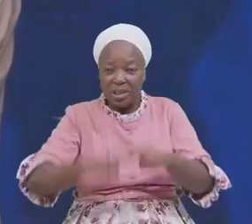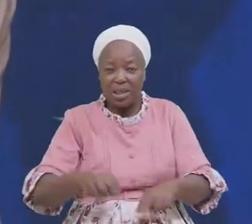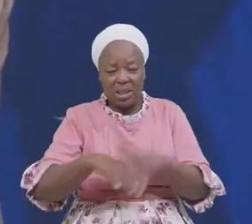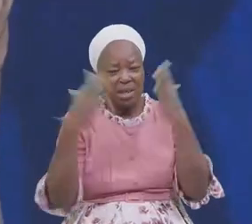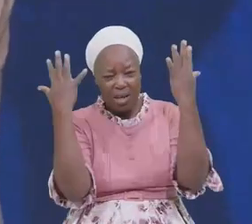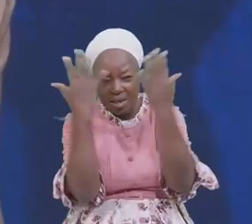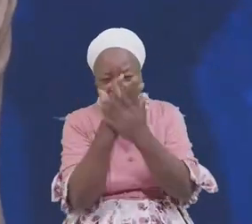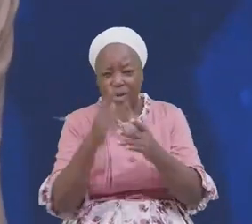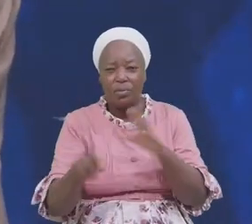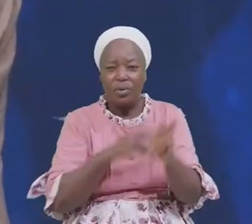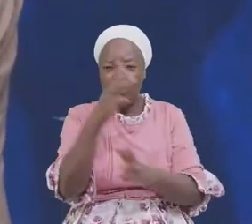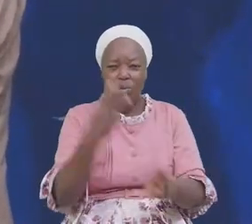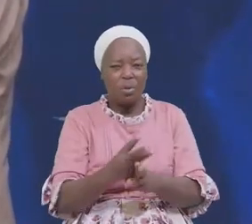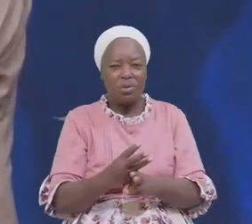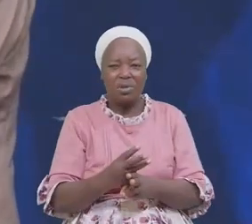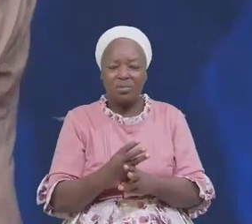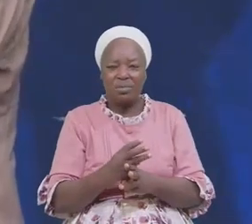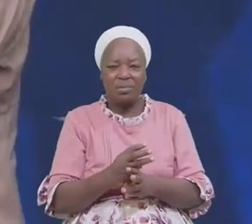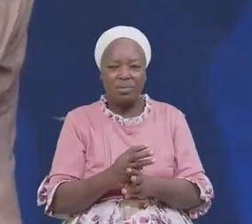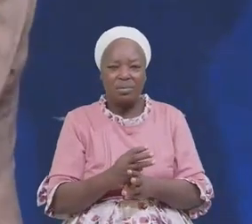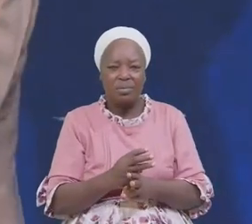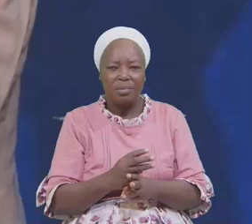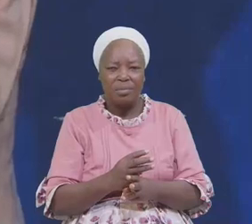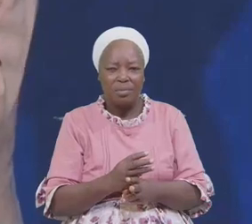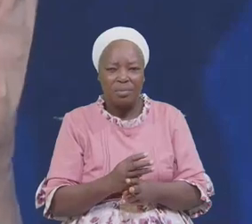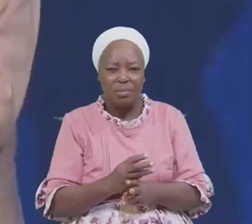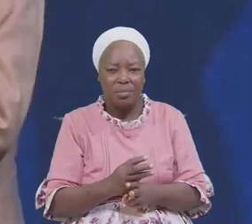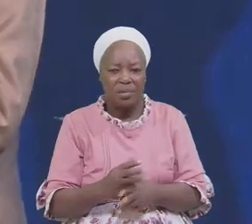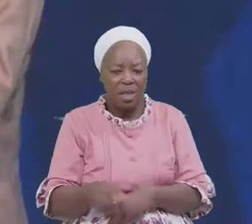Ceux qui sont assis dans les ténèbres du monde,